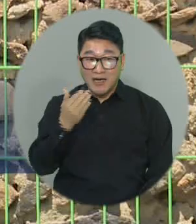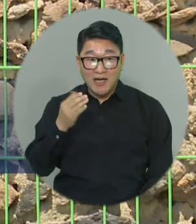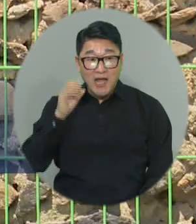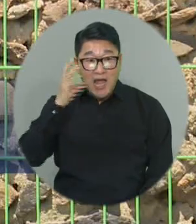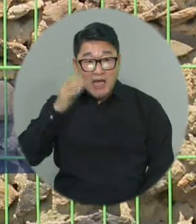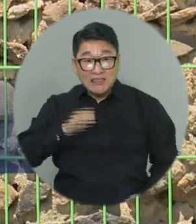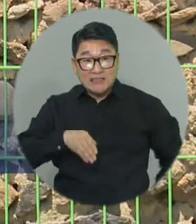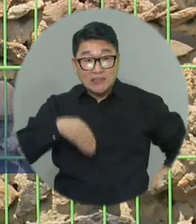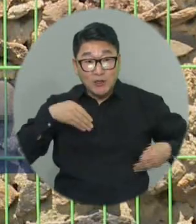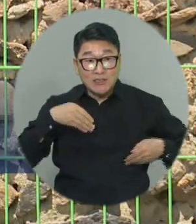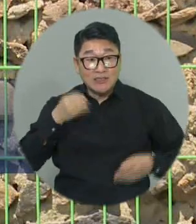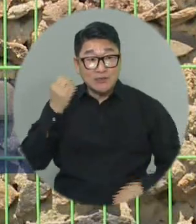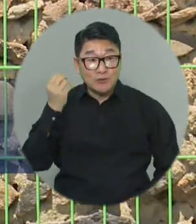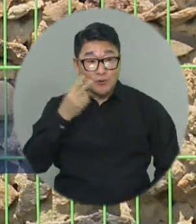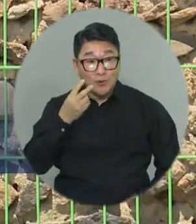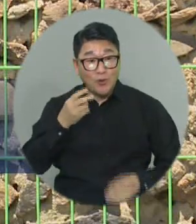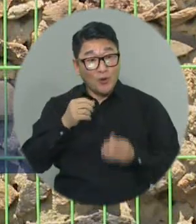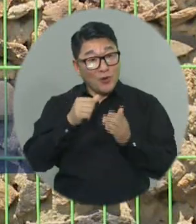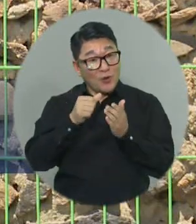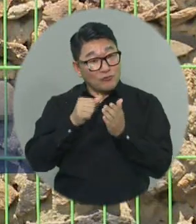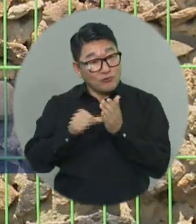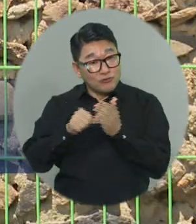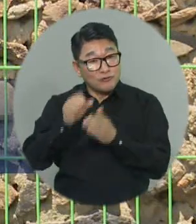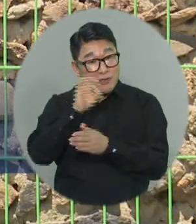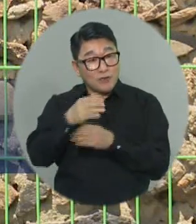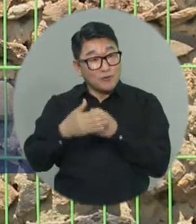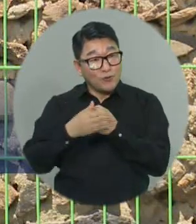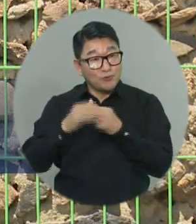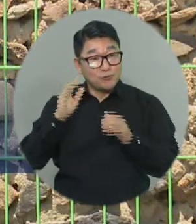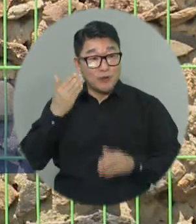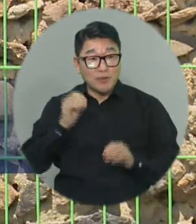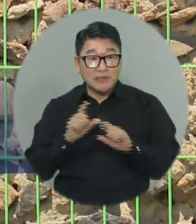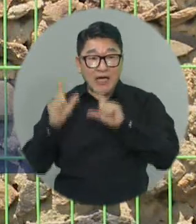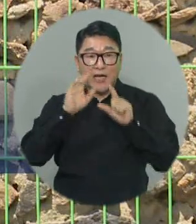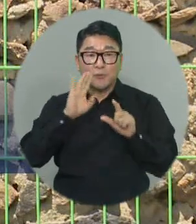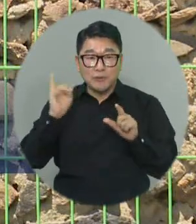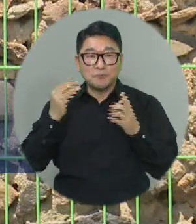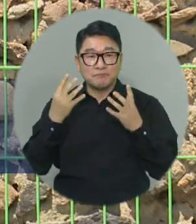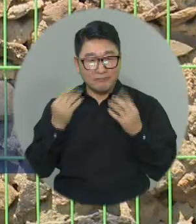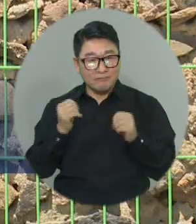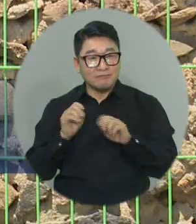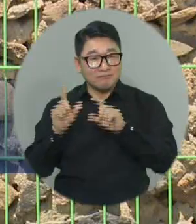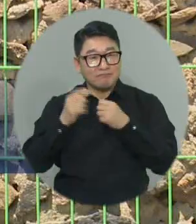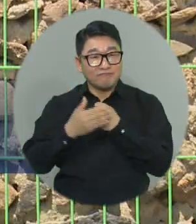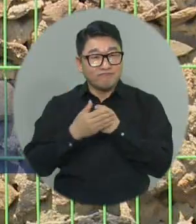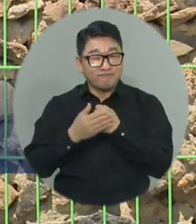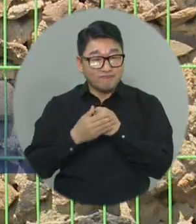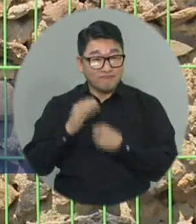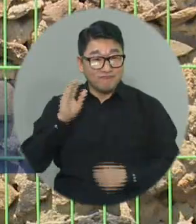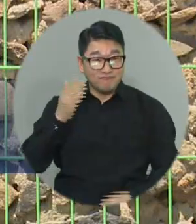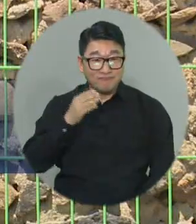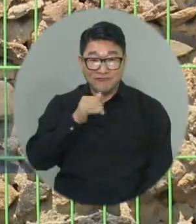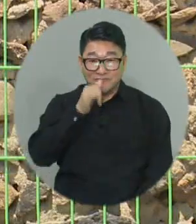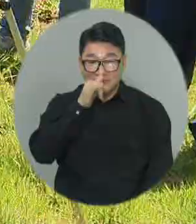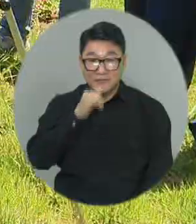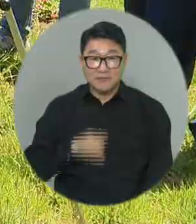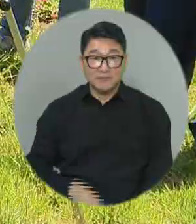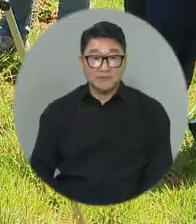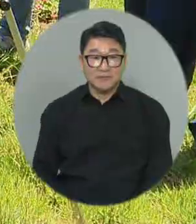애기 기저귀나 뭐 그런 거에도 많은 도움이 되고 생활비로도 그러고 네 많이 도움이